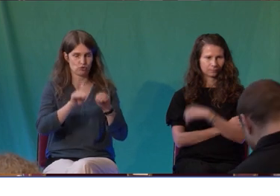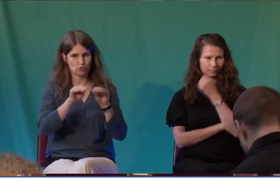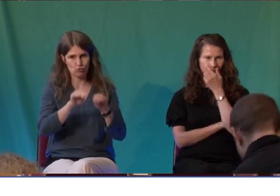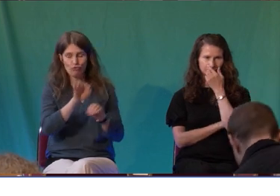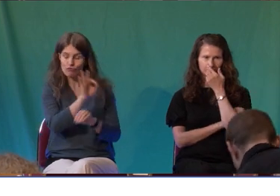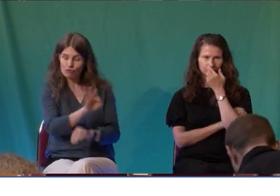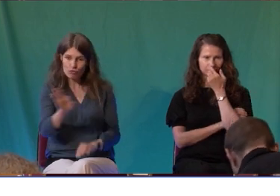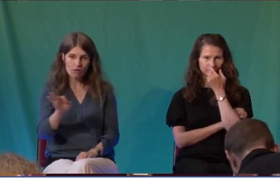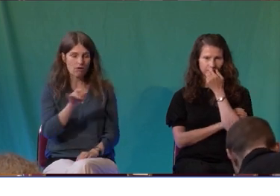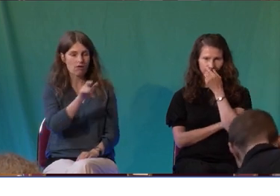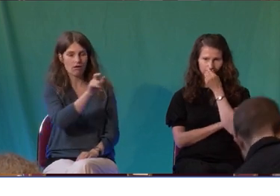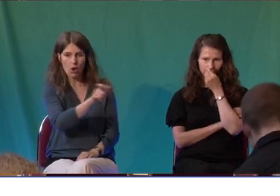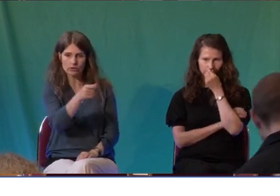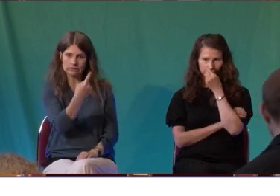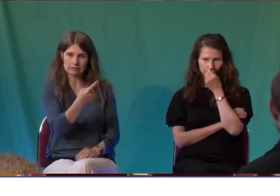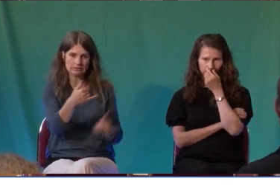elternassistenz